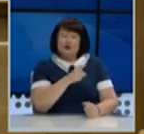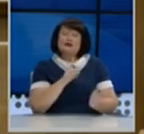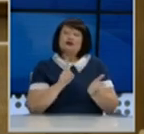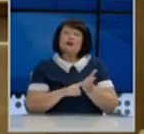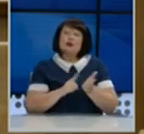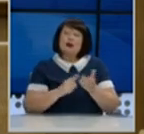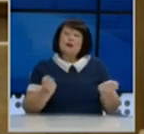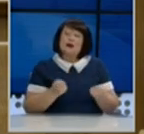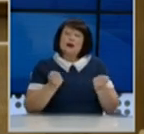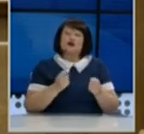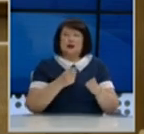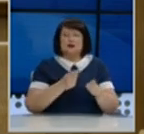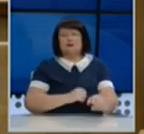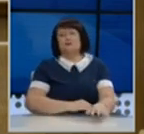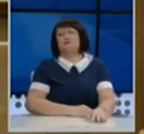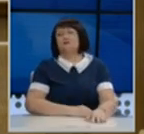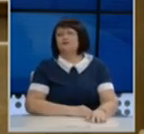δέοντα.